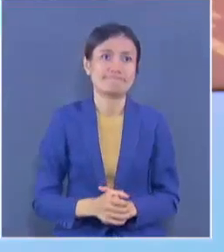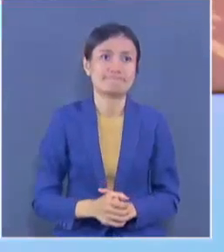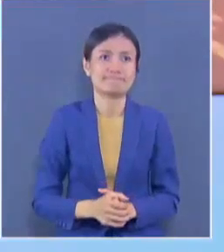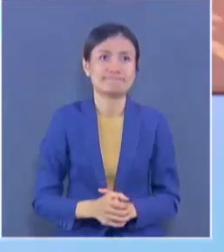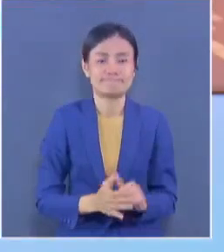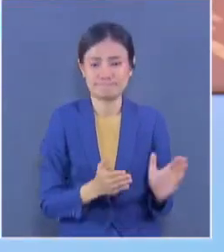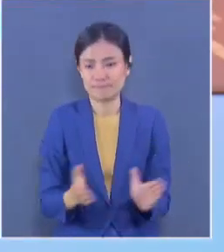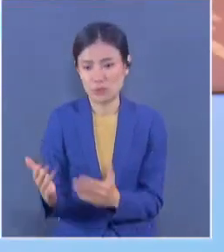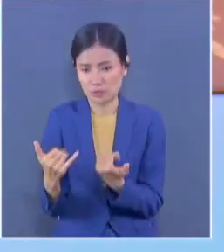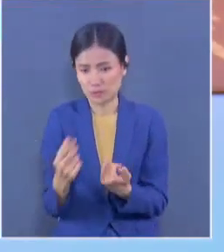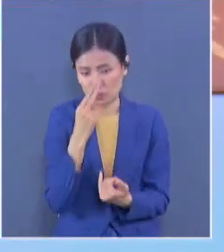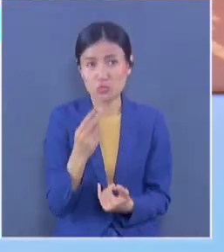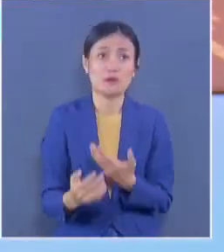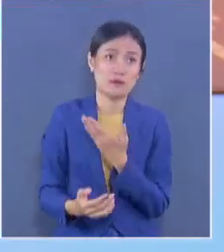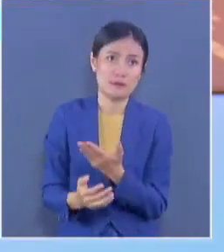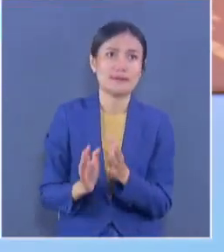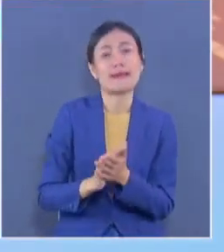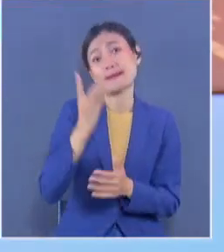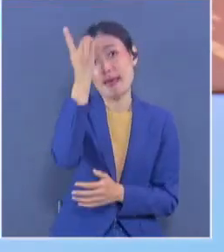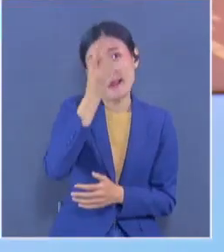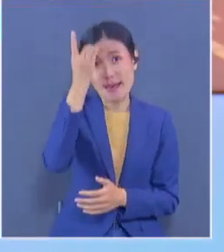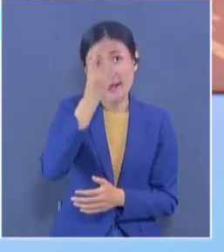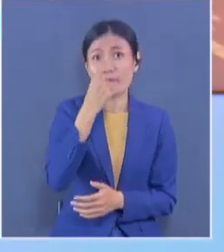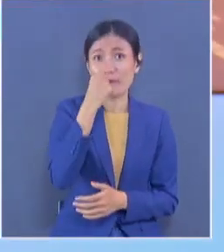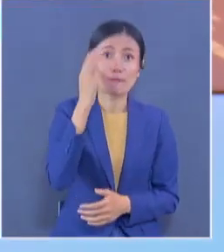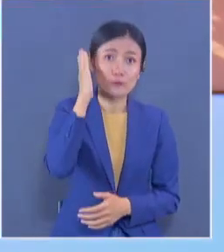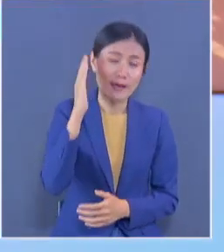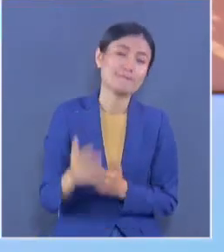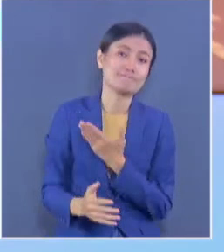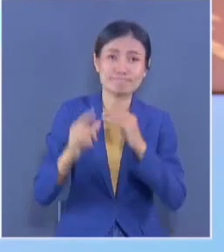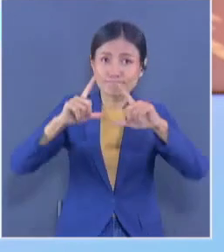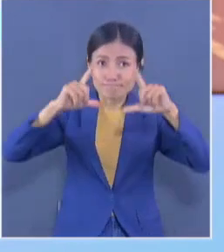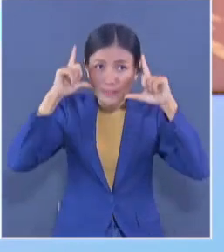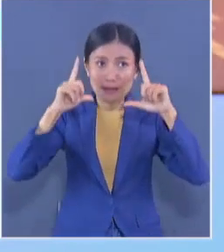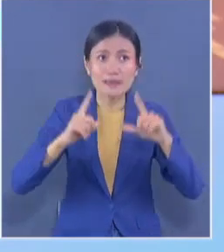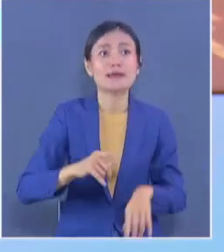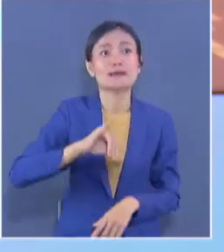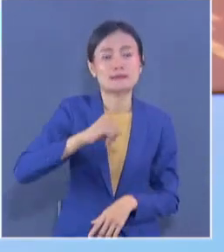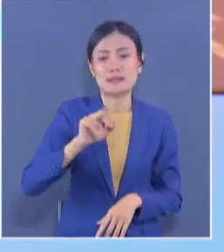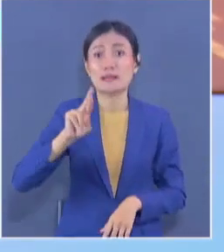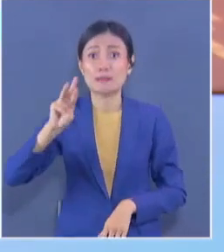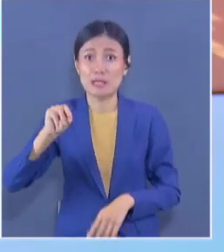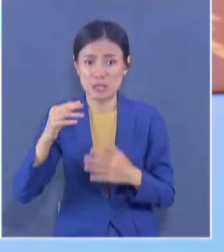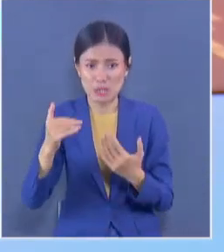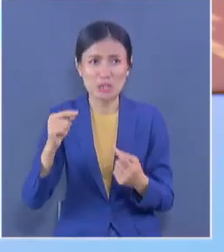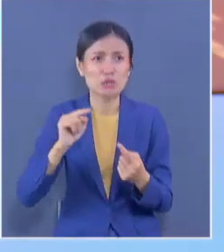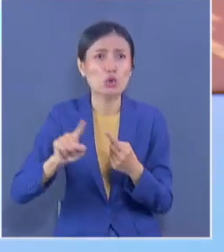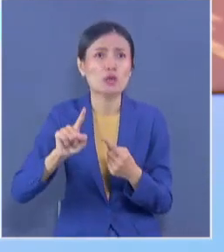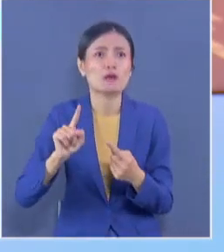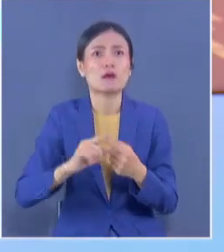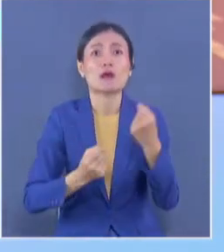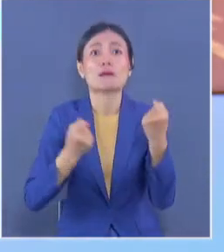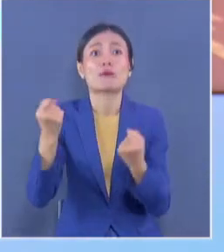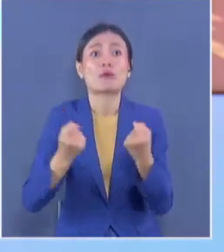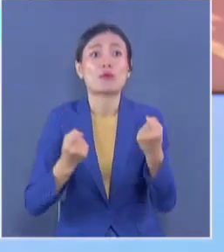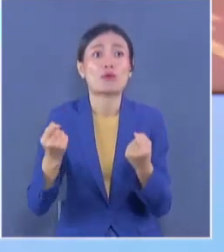ข้ามาที่ฝั่งตะวันตกกันบ้างนะคะอย่างที่เราได้รายงานข่าวไปค่ะว่านักแสดงฮอลลีวูดชื่อดังอย่างเจเรมี่เรนเนอร์ประสบอุบัติเหตุขณะขับรถ